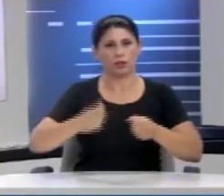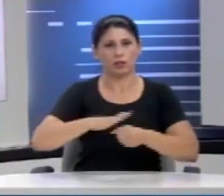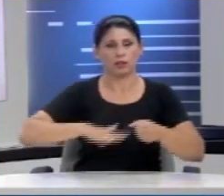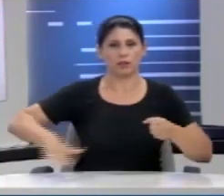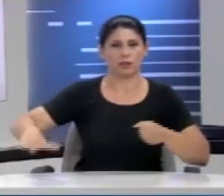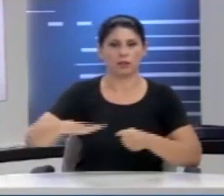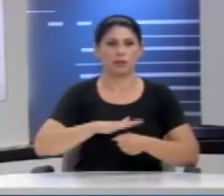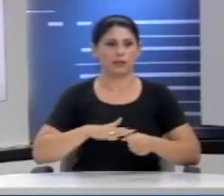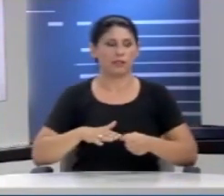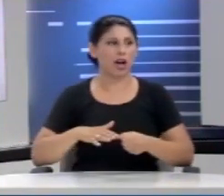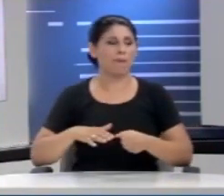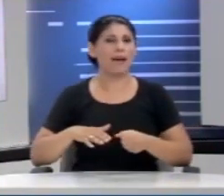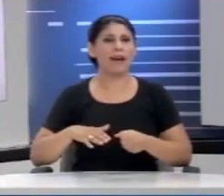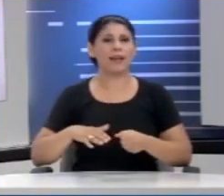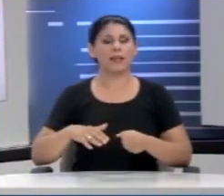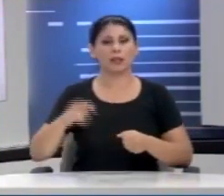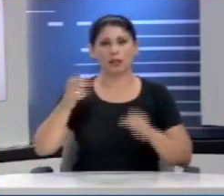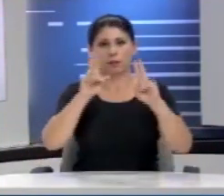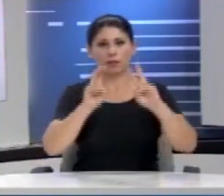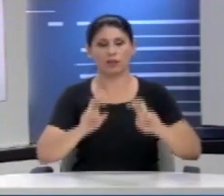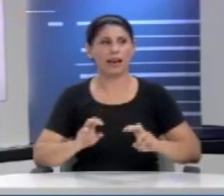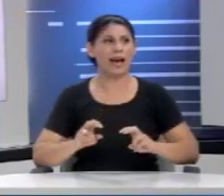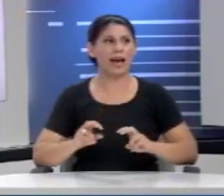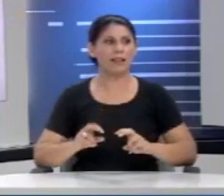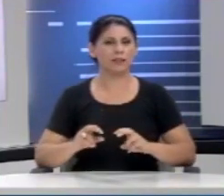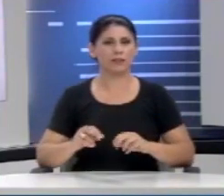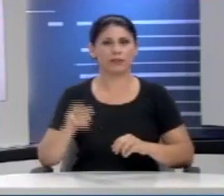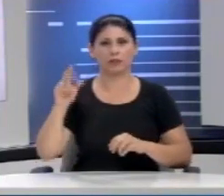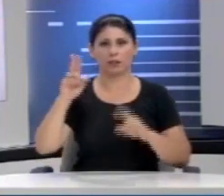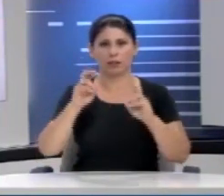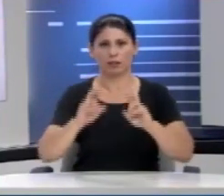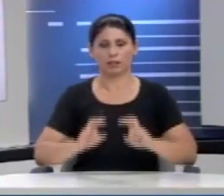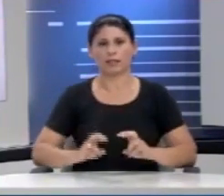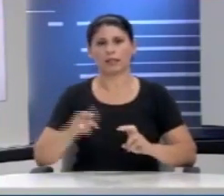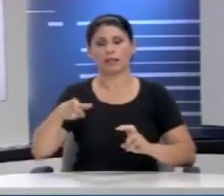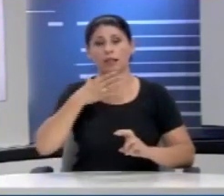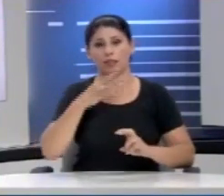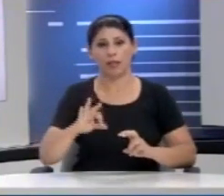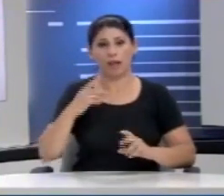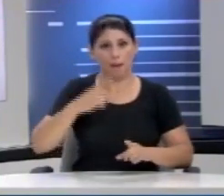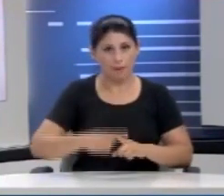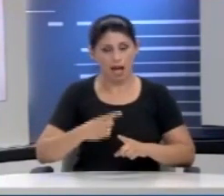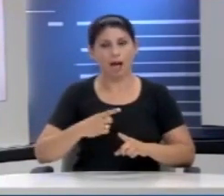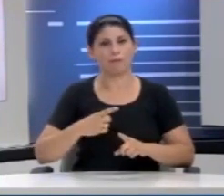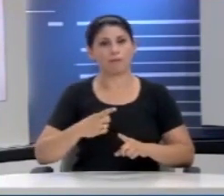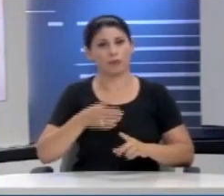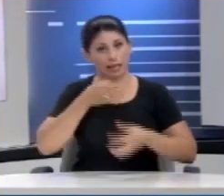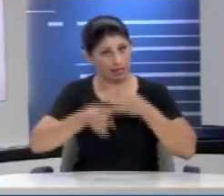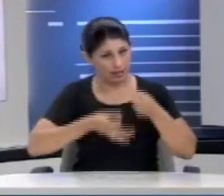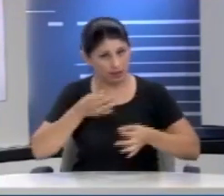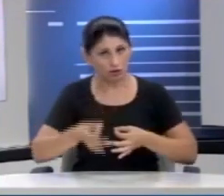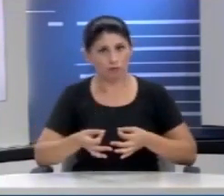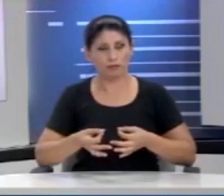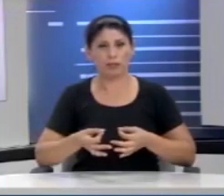την επανεξέταση του αφορολογήτου και των εκπτώσεων φόρου, δηλαδή απλά και για να